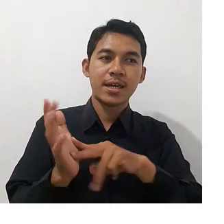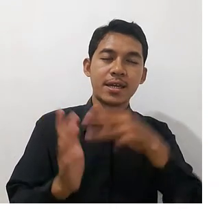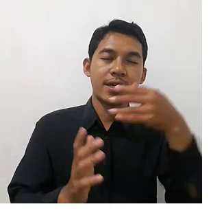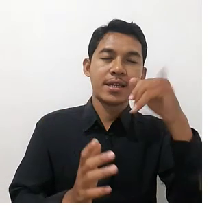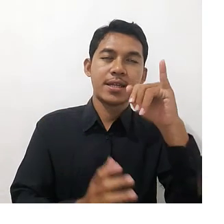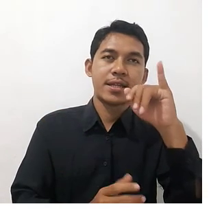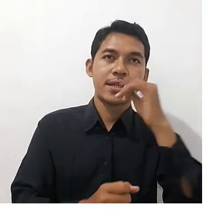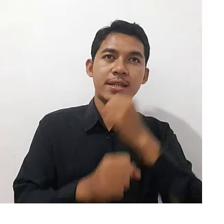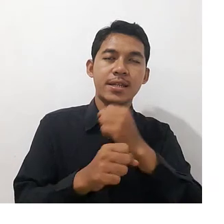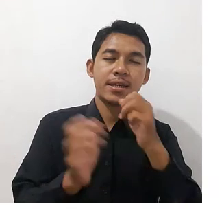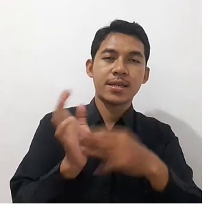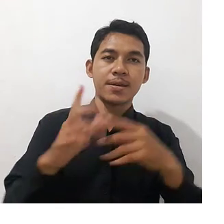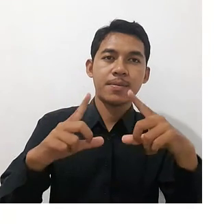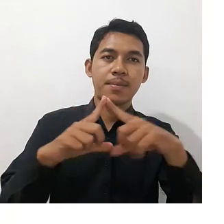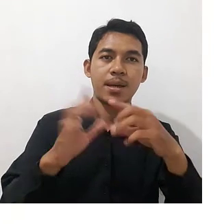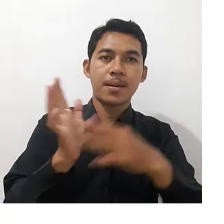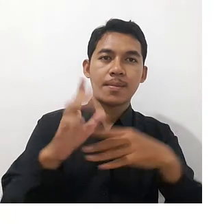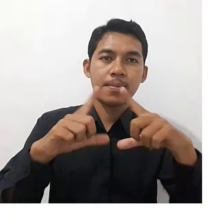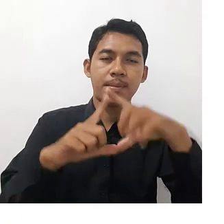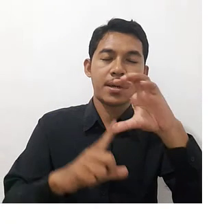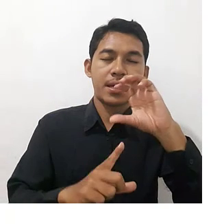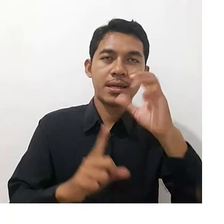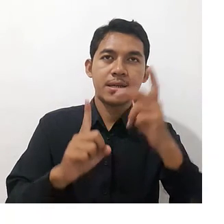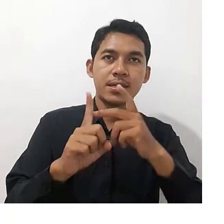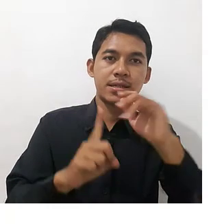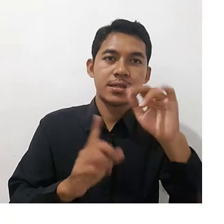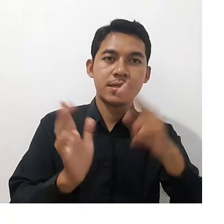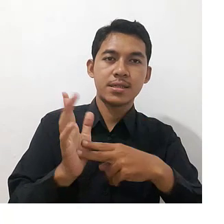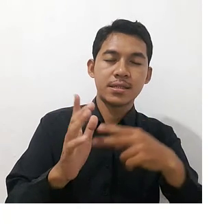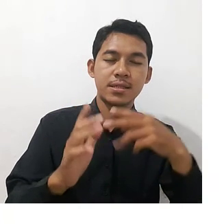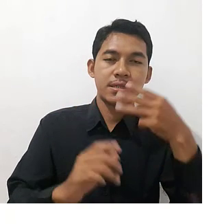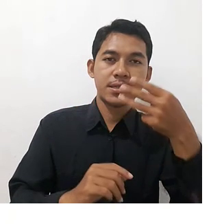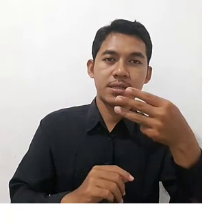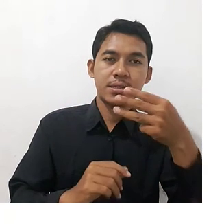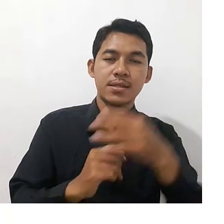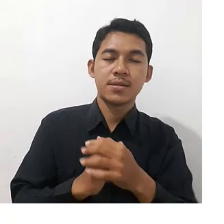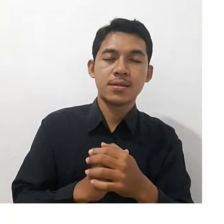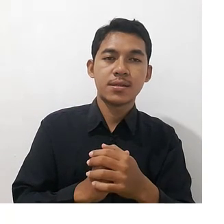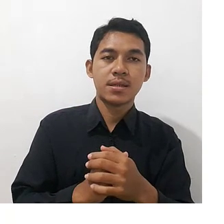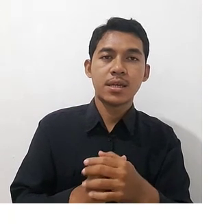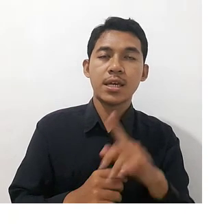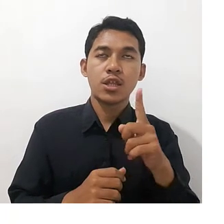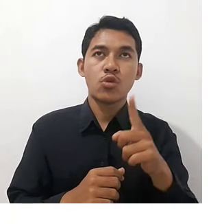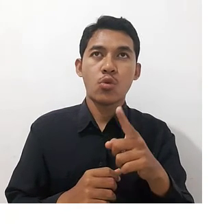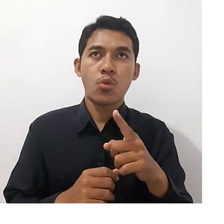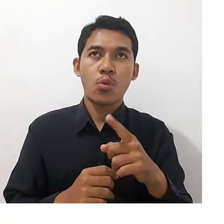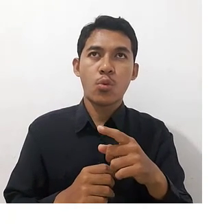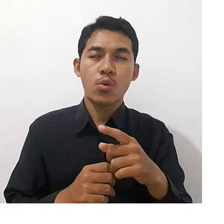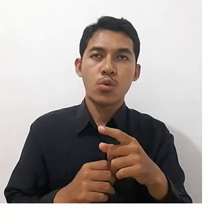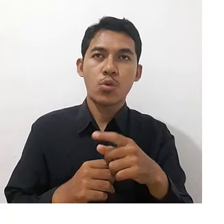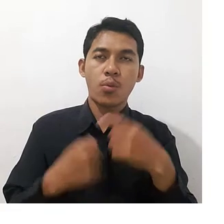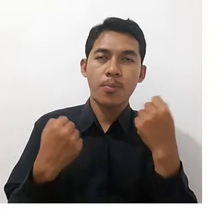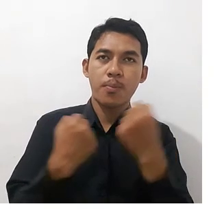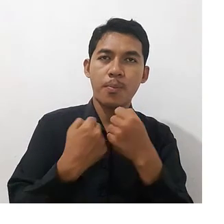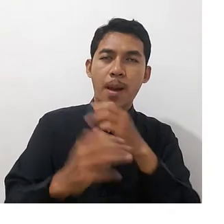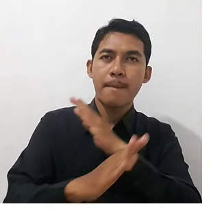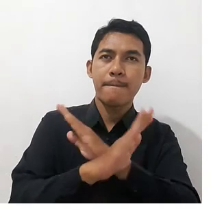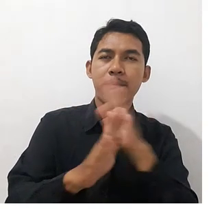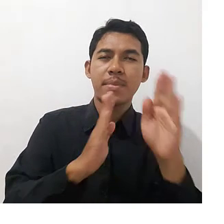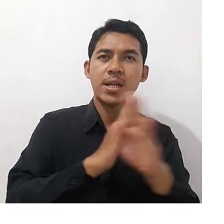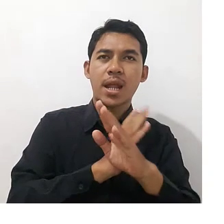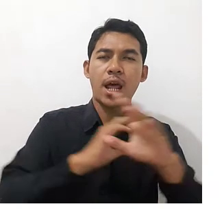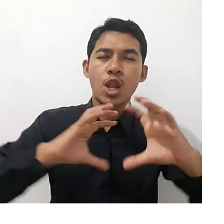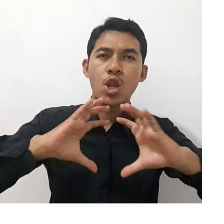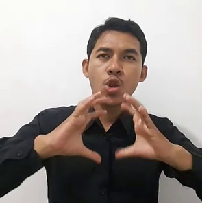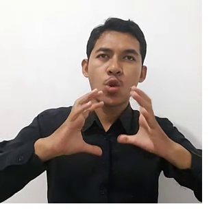Nah, Enigma Machine itu kan sebenarnya sebuah teknologi enkripsi ya pada saat Perang Dunia ya digunakan oleh Jerman untuk mengirim pesan.